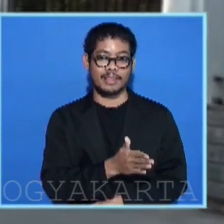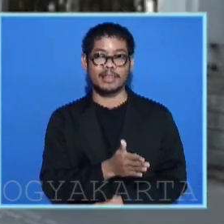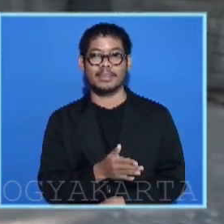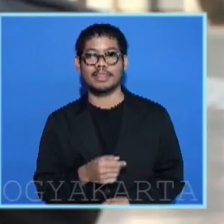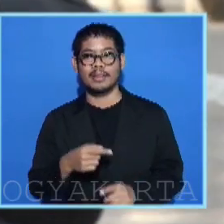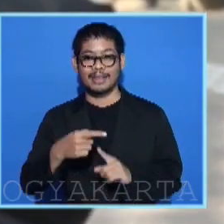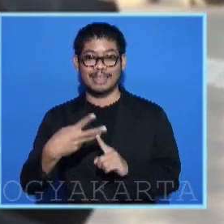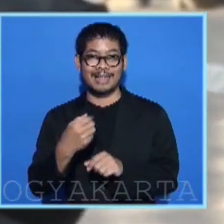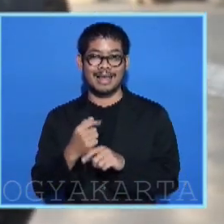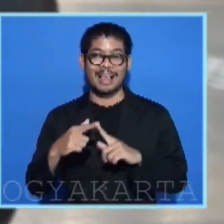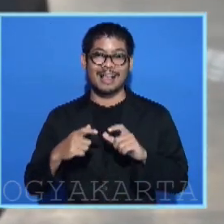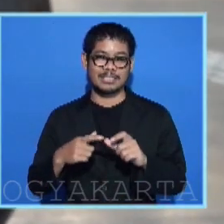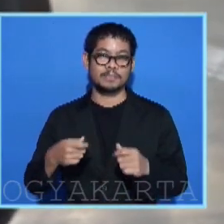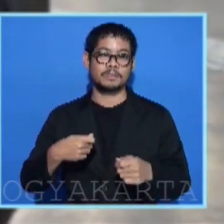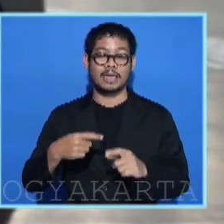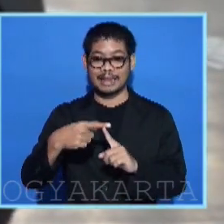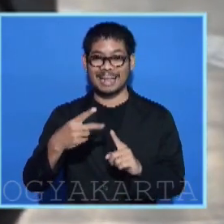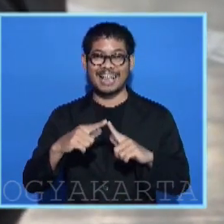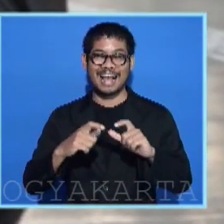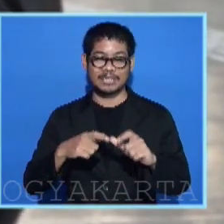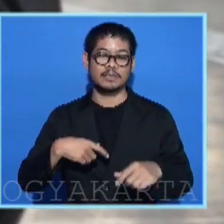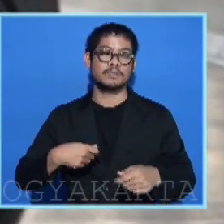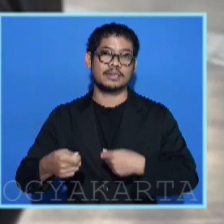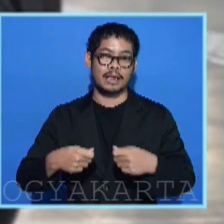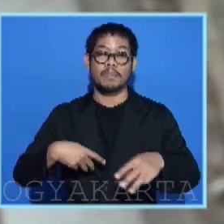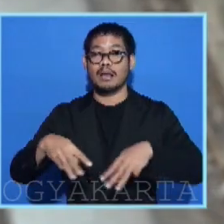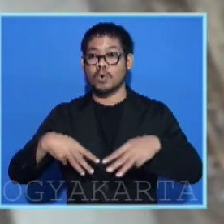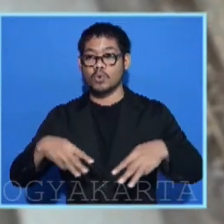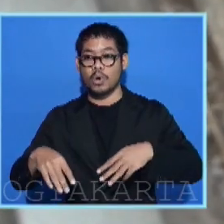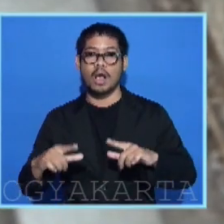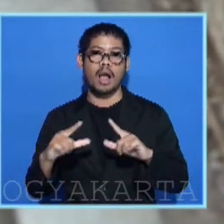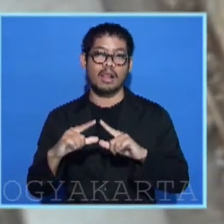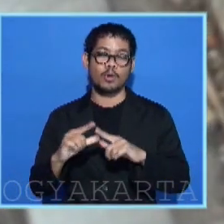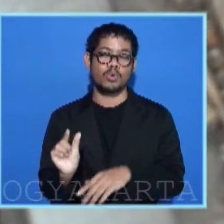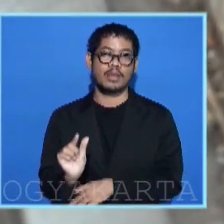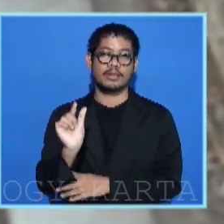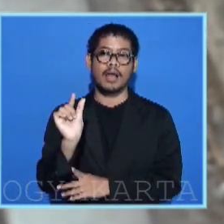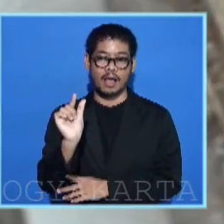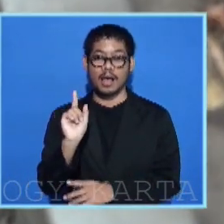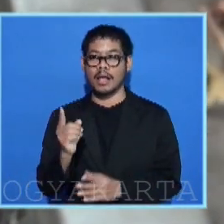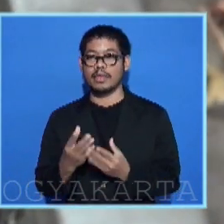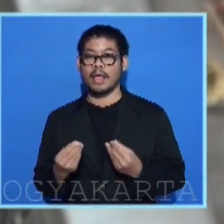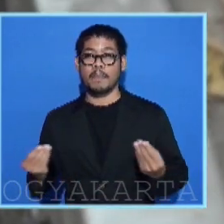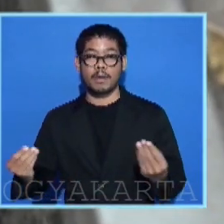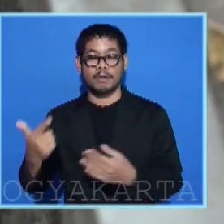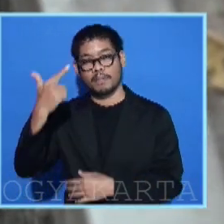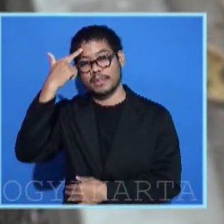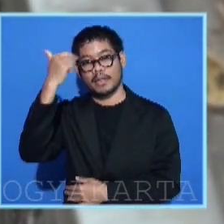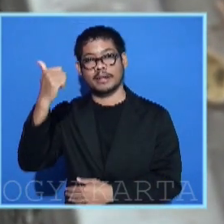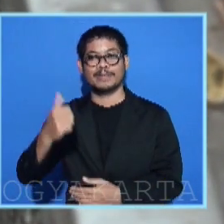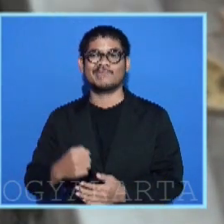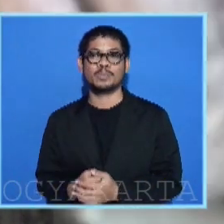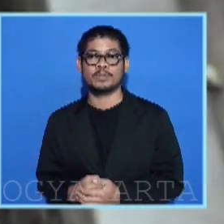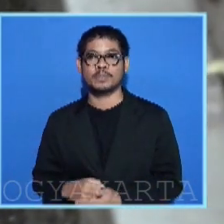Beringharjo hingga alun-alun Utara dan area Taman Pintar salah satu pedagang